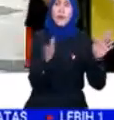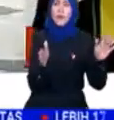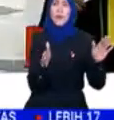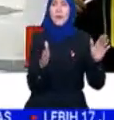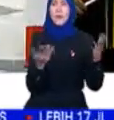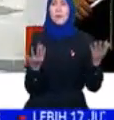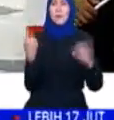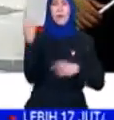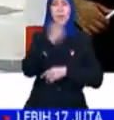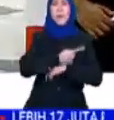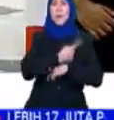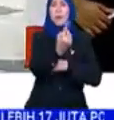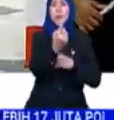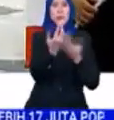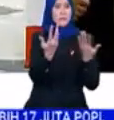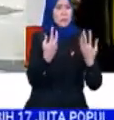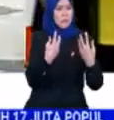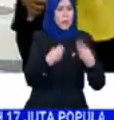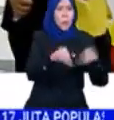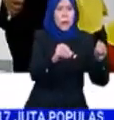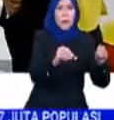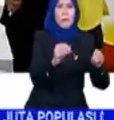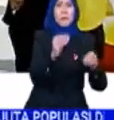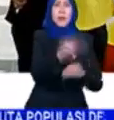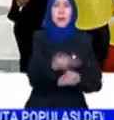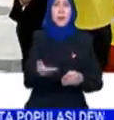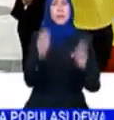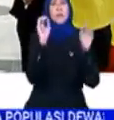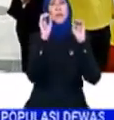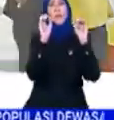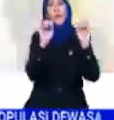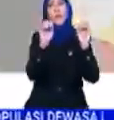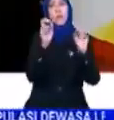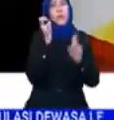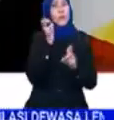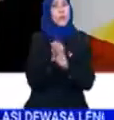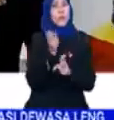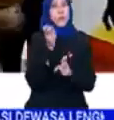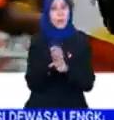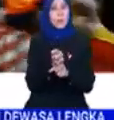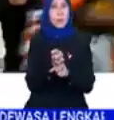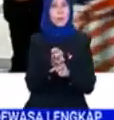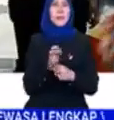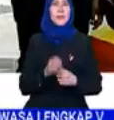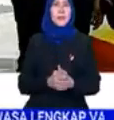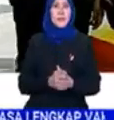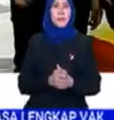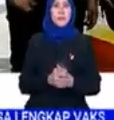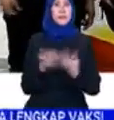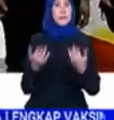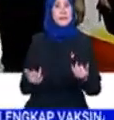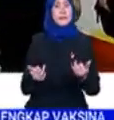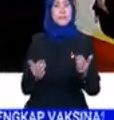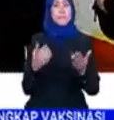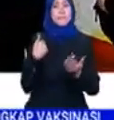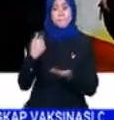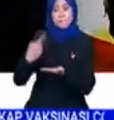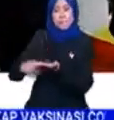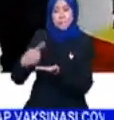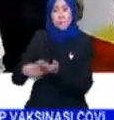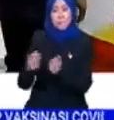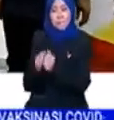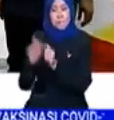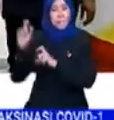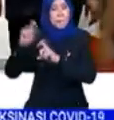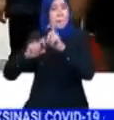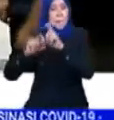dalam sehari pun tadi satu bahwa dijual begitu susah kamipun Aduh merancang dengan jawabannya Raya